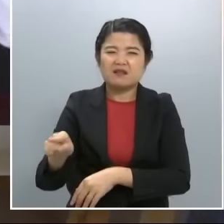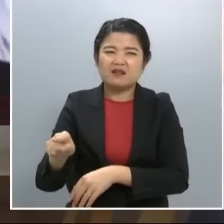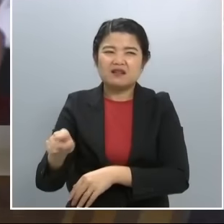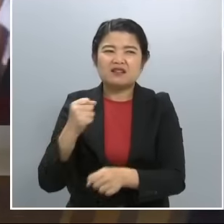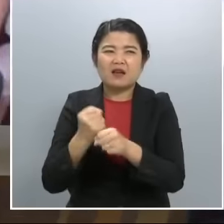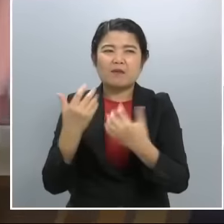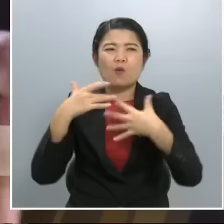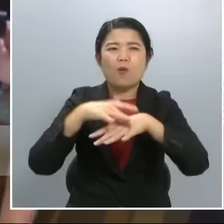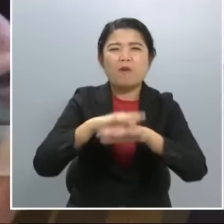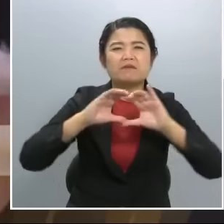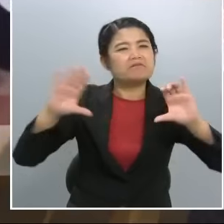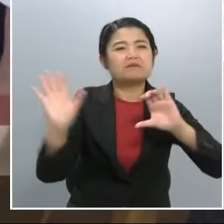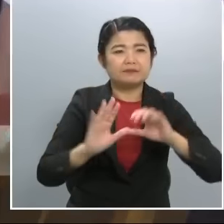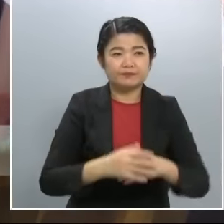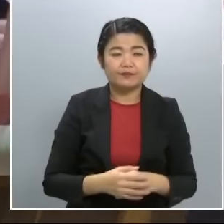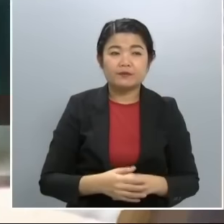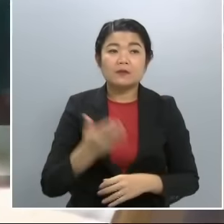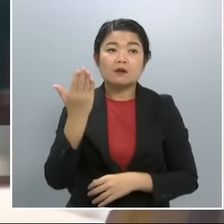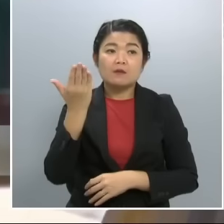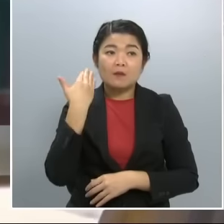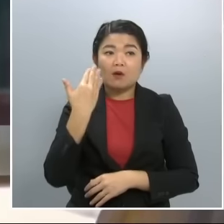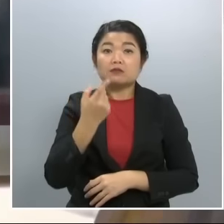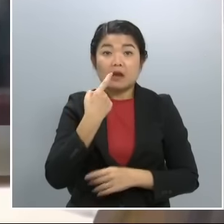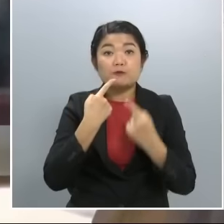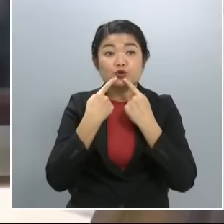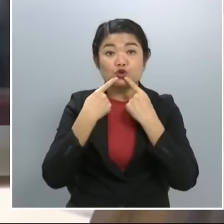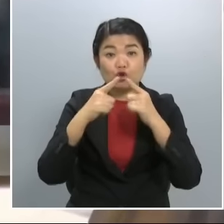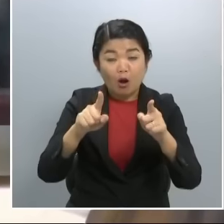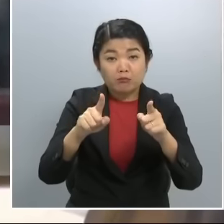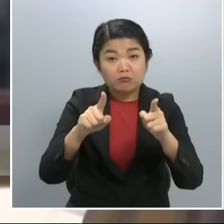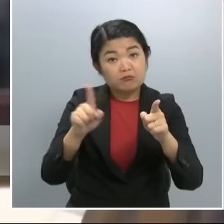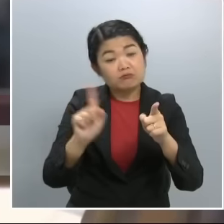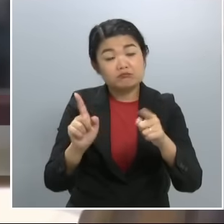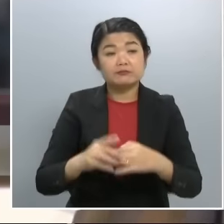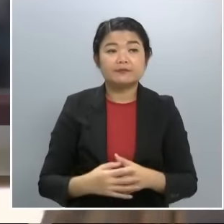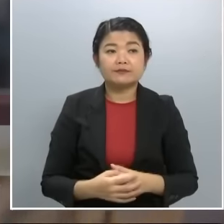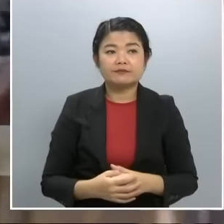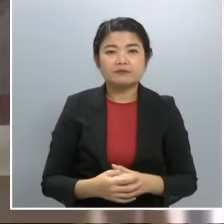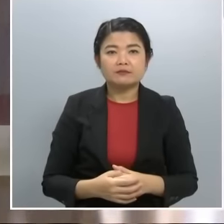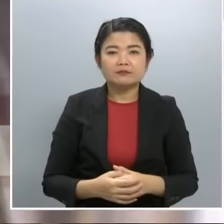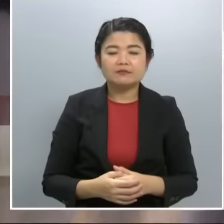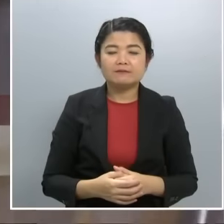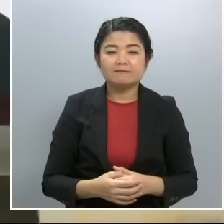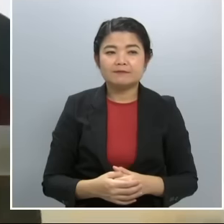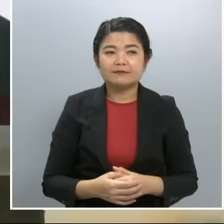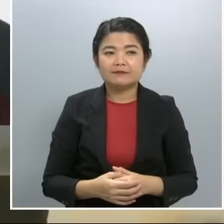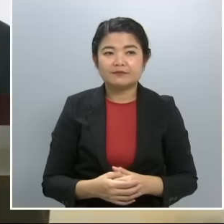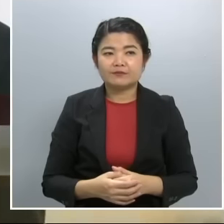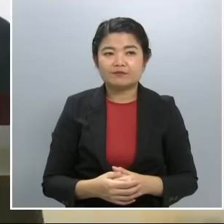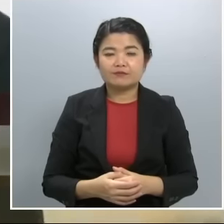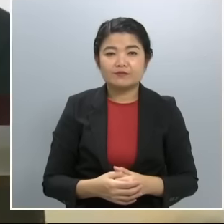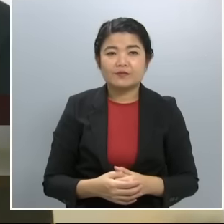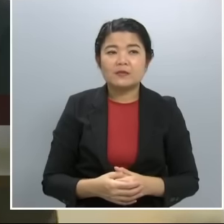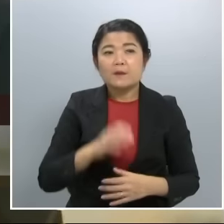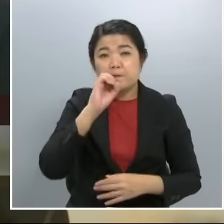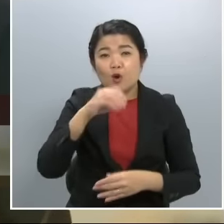าลเมื่อวานนี้คุณชวนตอบคำถามประเด็นนี้นี่นะหรือยังไง ค่ะ คุณชวนบอกว่ายังไงคุณชวนบอก อยู่สภ